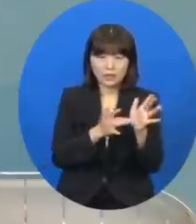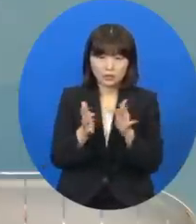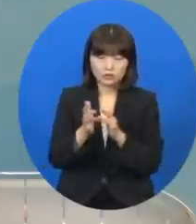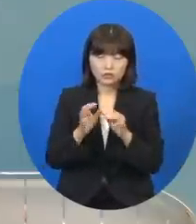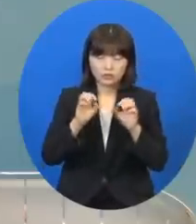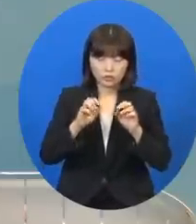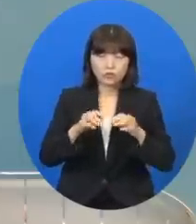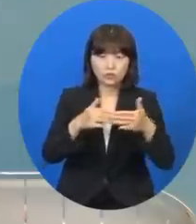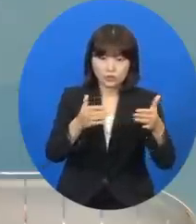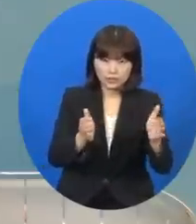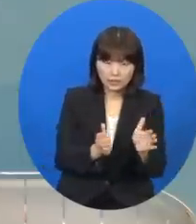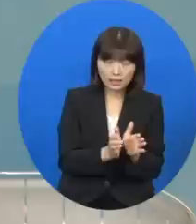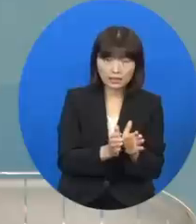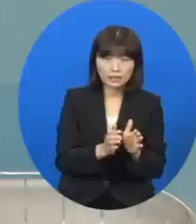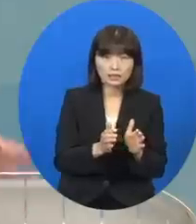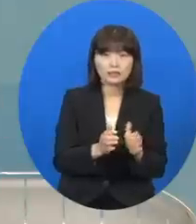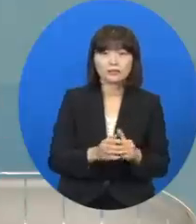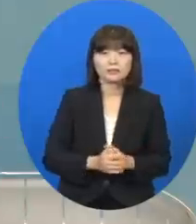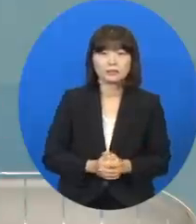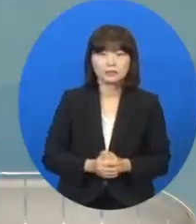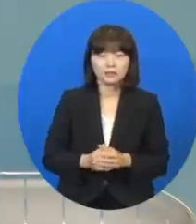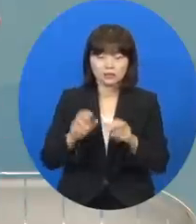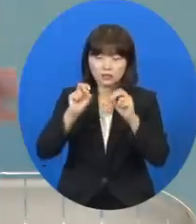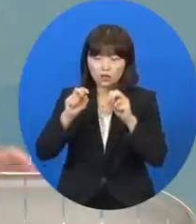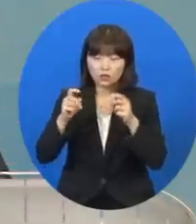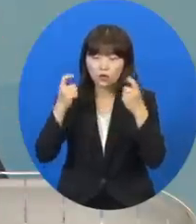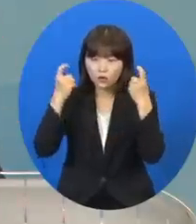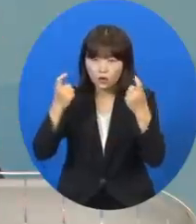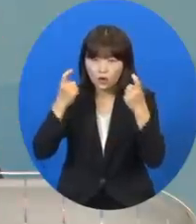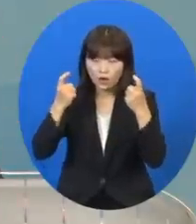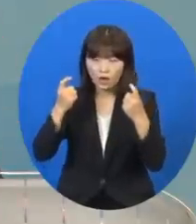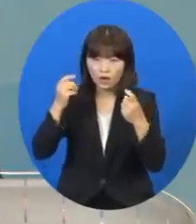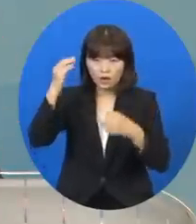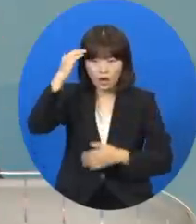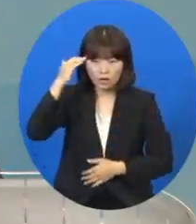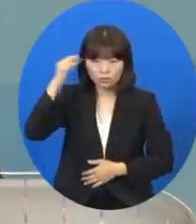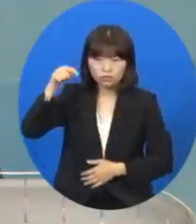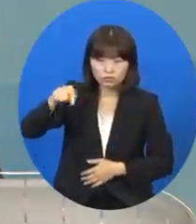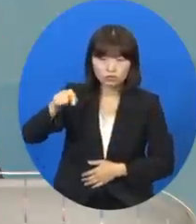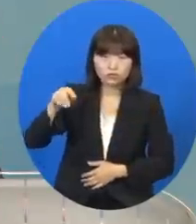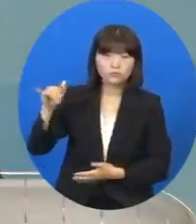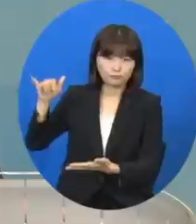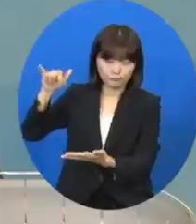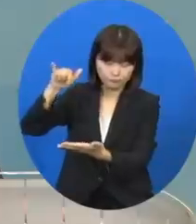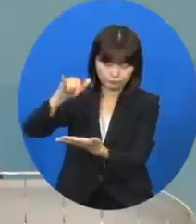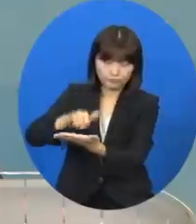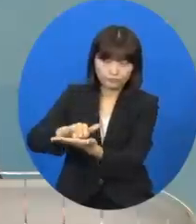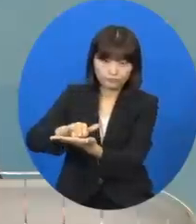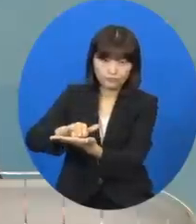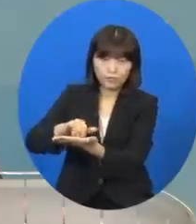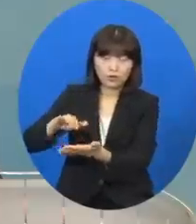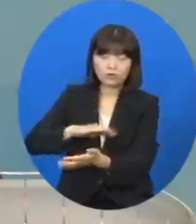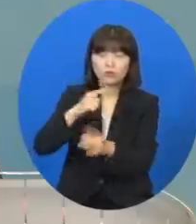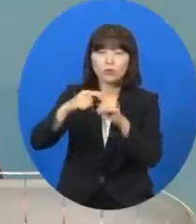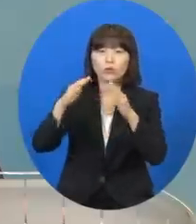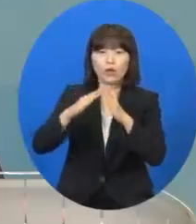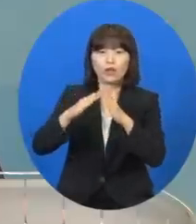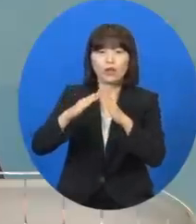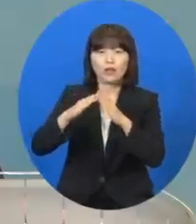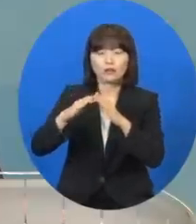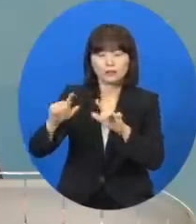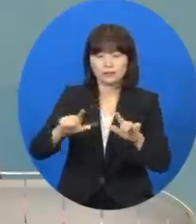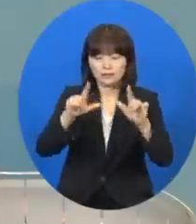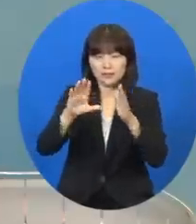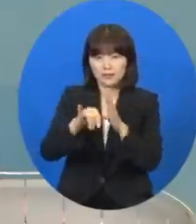DTS 팀이 선교여행을 우리 한국으로 와서 우리 교회에 잠깐 머물렀었습니다. 주일 예배